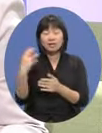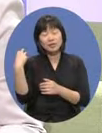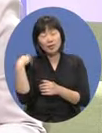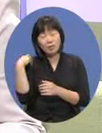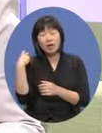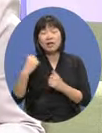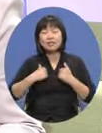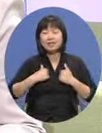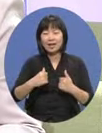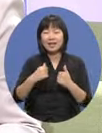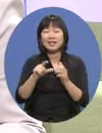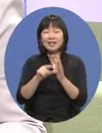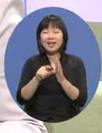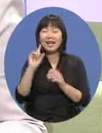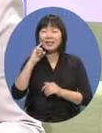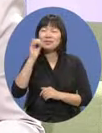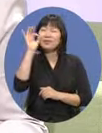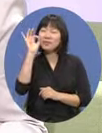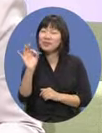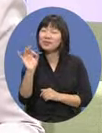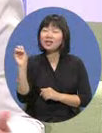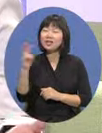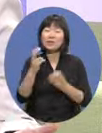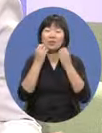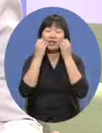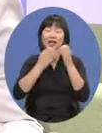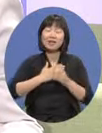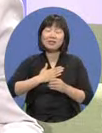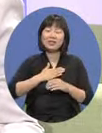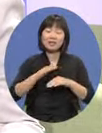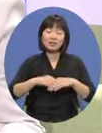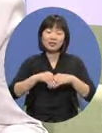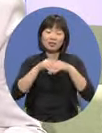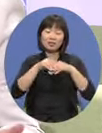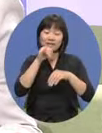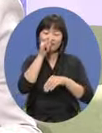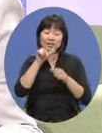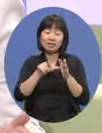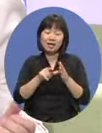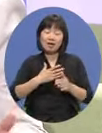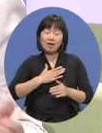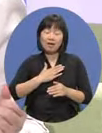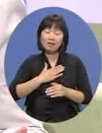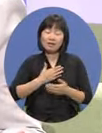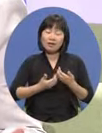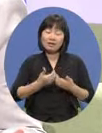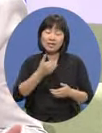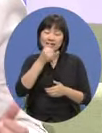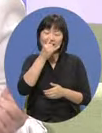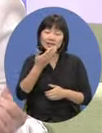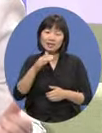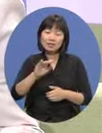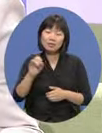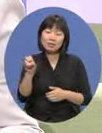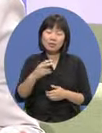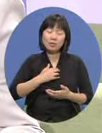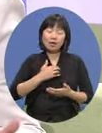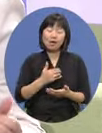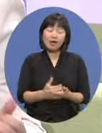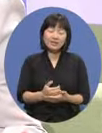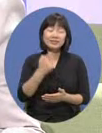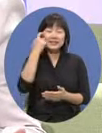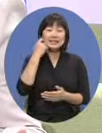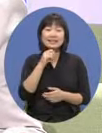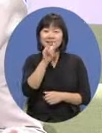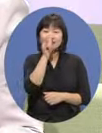하거나 그러니까요. 예뻐 보인다. 그리고 새로운 감정에 아까 손잡는데 뭔가 뭉클하게 어색하긴 했지만 또 이런 새로운